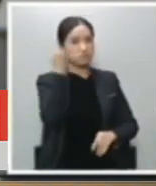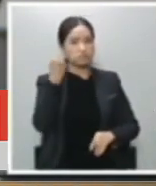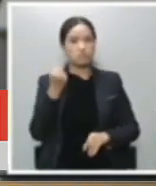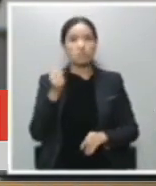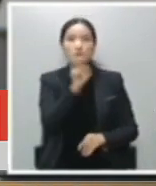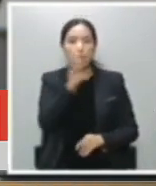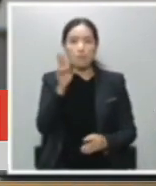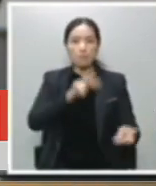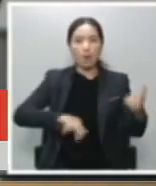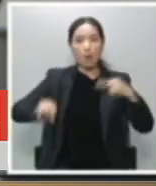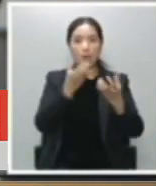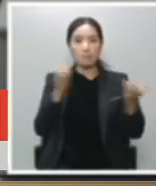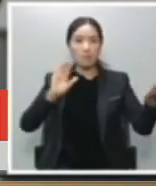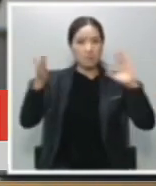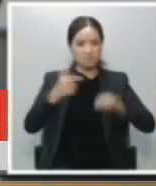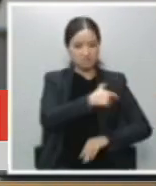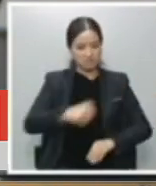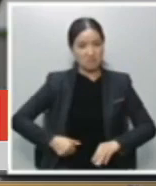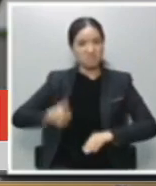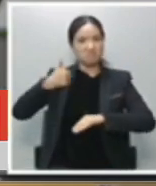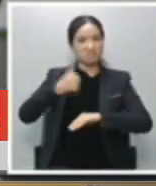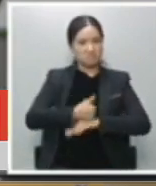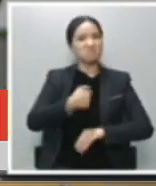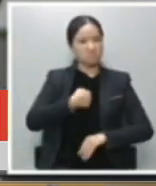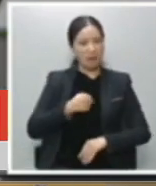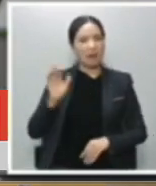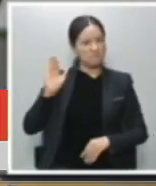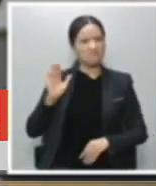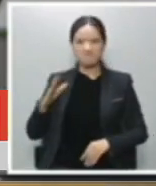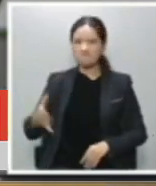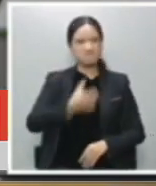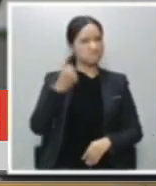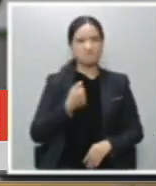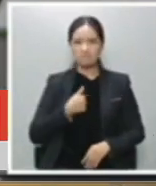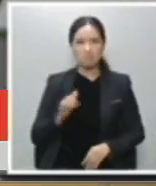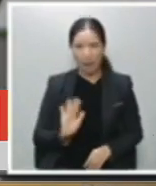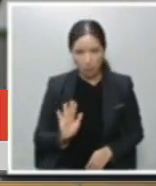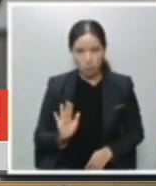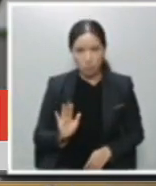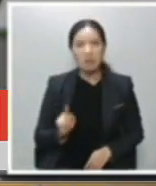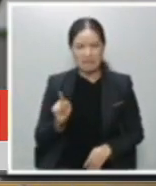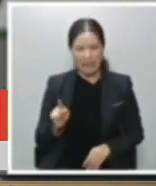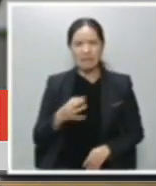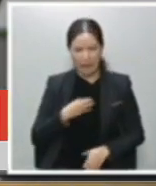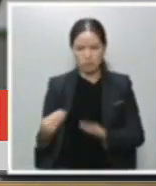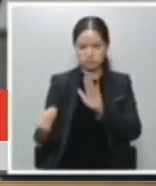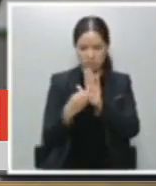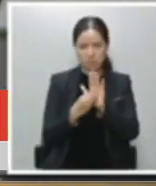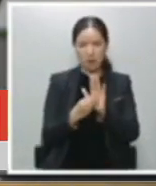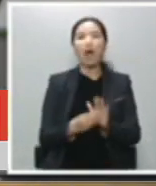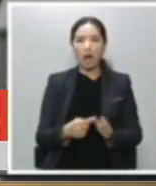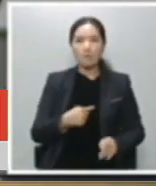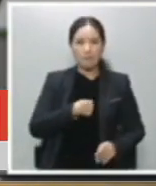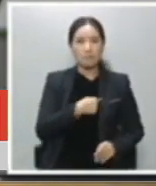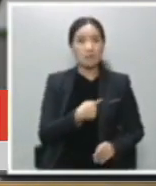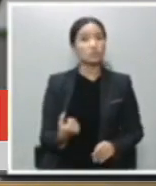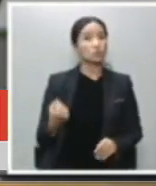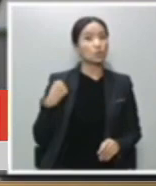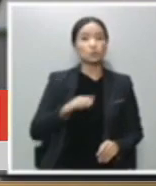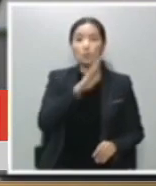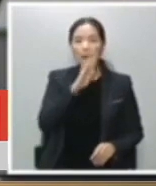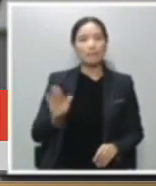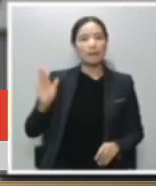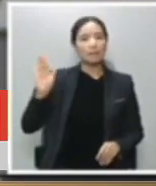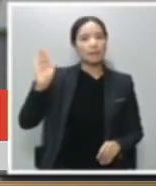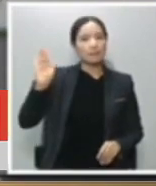ธิปไตยอันมีพระมหากษัตริย์ทรงเป็นประมุขซึ่งผมมั่นใจว่าหากมีการถวายสั